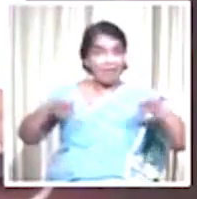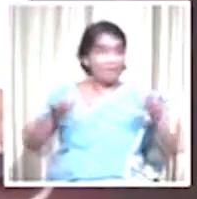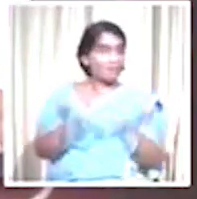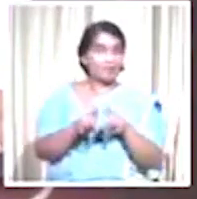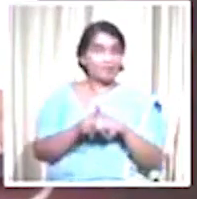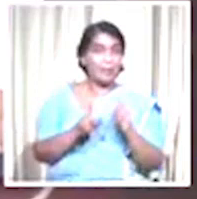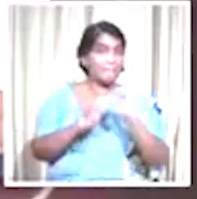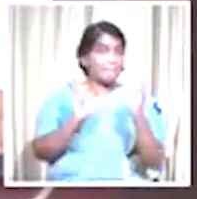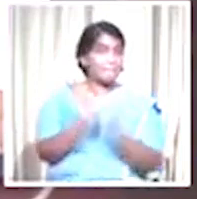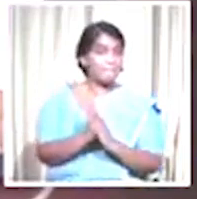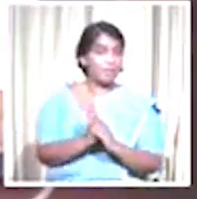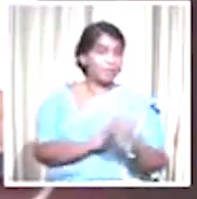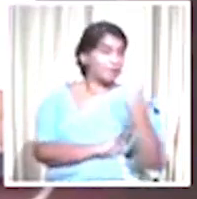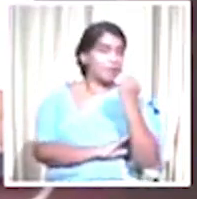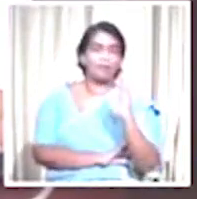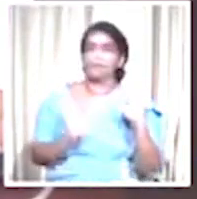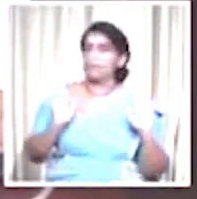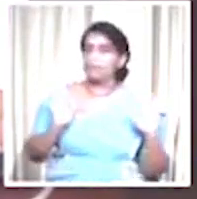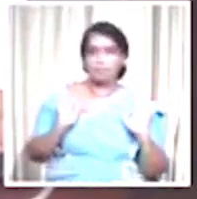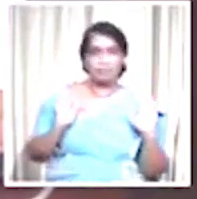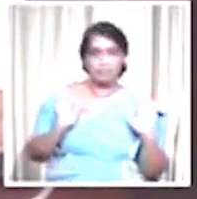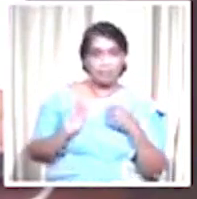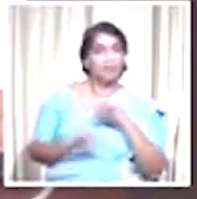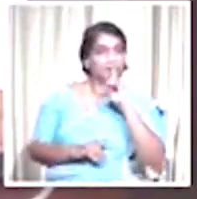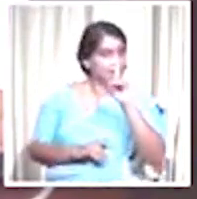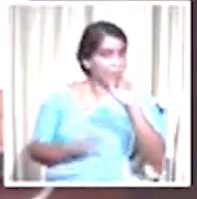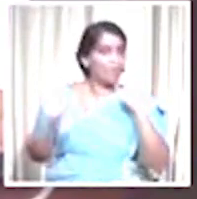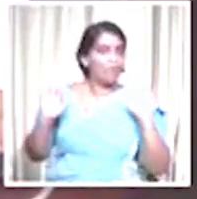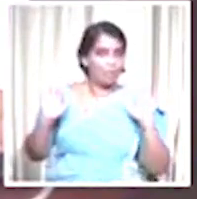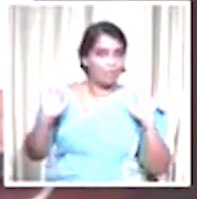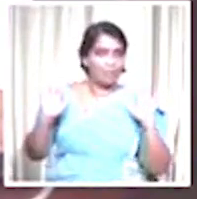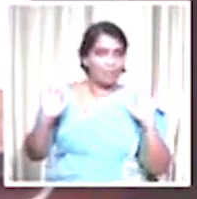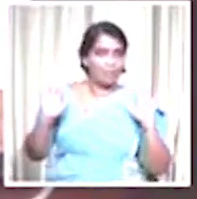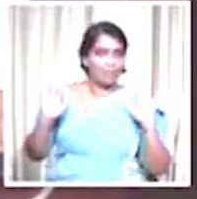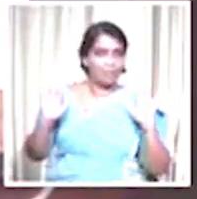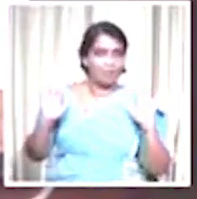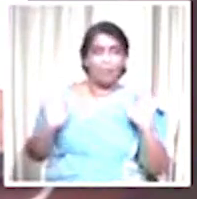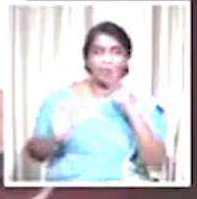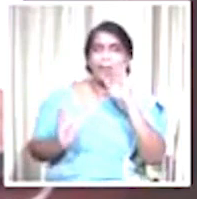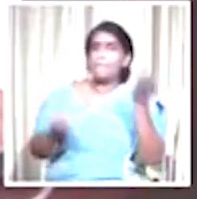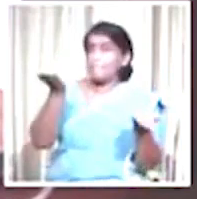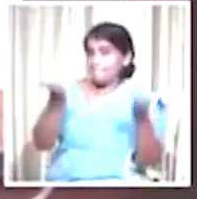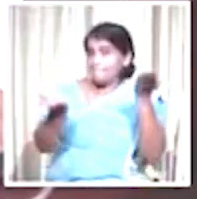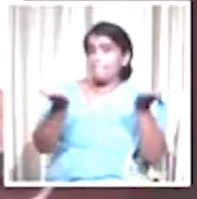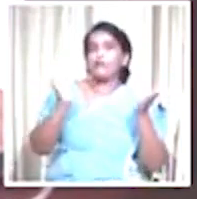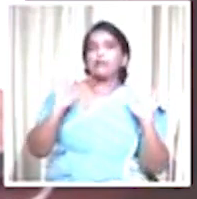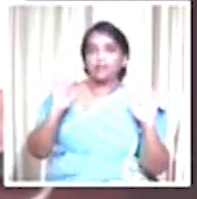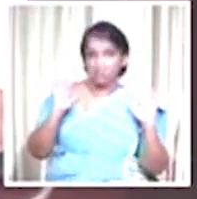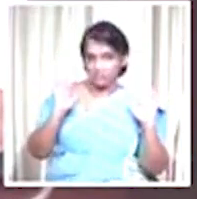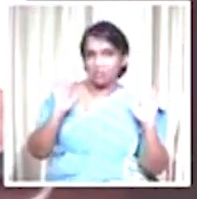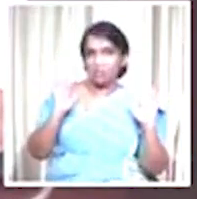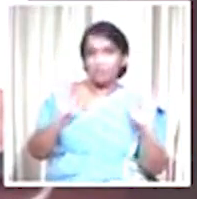විධායක අගමැතිවරයෙකුත් හරියන්නේ නැහැ ඒකත් මම කියන්නට ඕන checks and balances තියෙන්නට ඕන